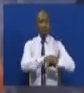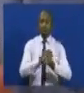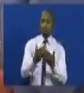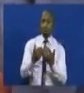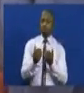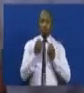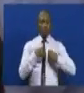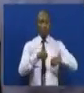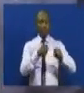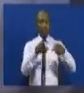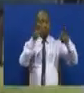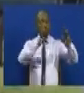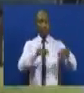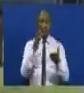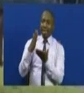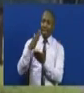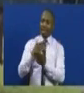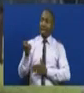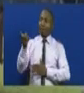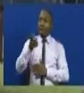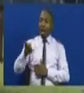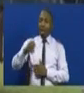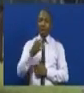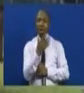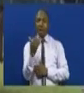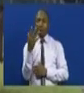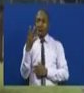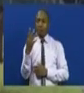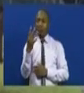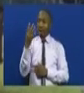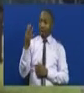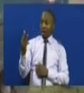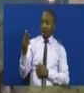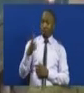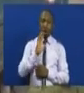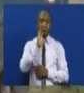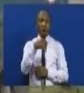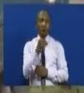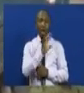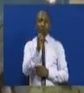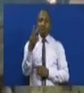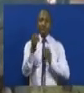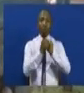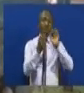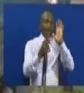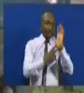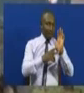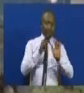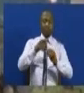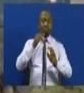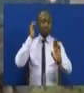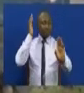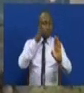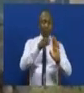utekelezaji wa hukumu ya kesi ya madai namba 43 ya mwaka 2017, ambayo ilielekeza shirika